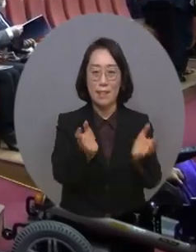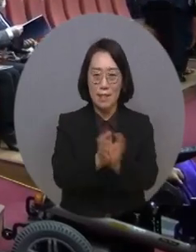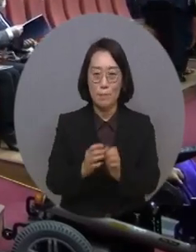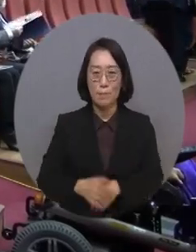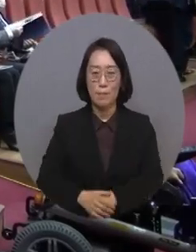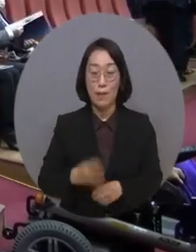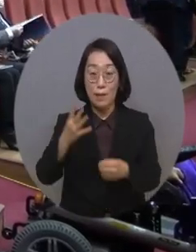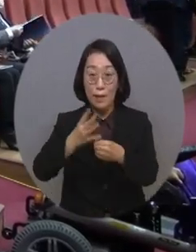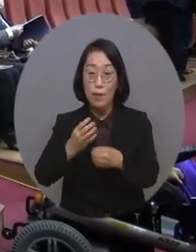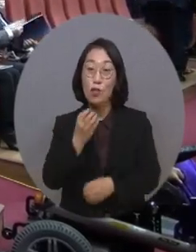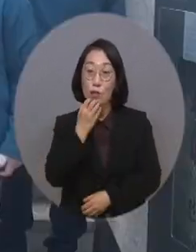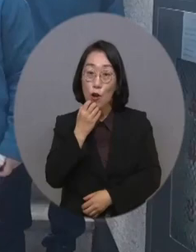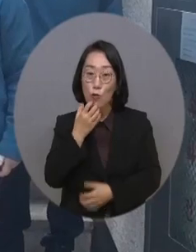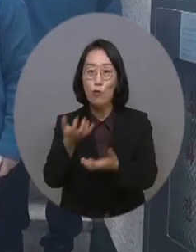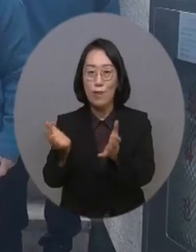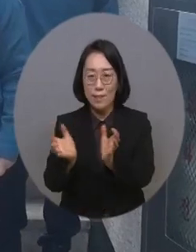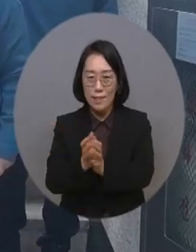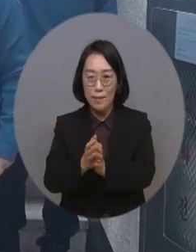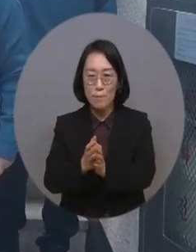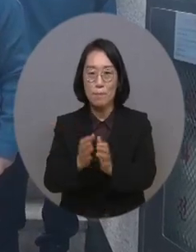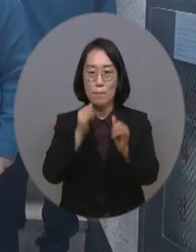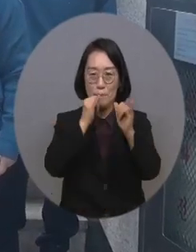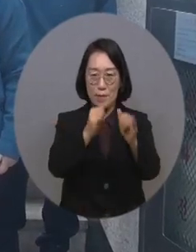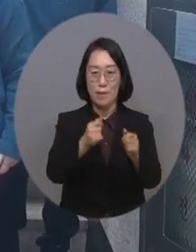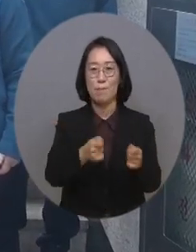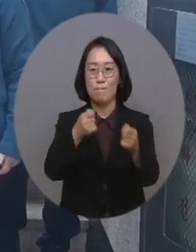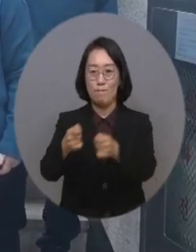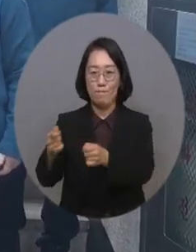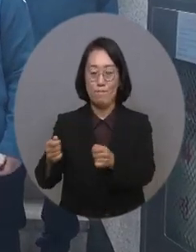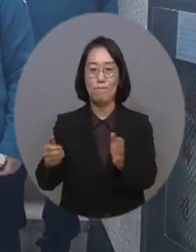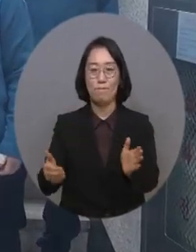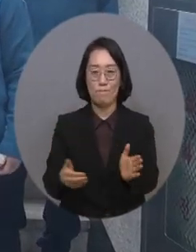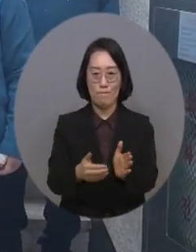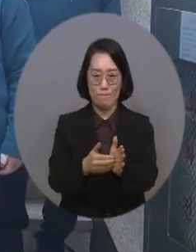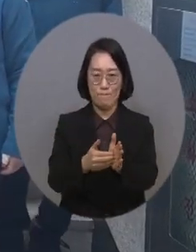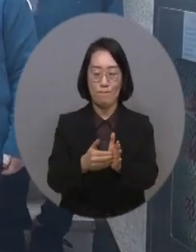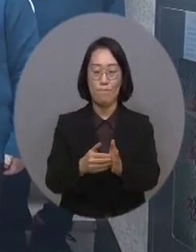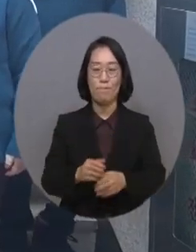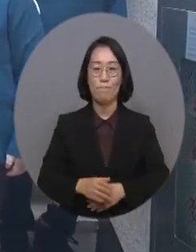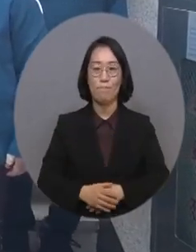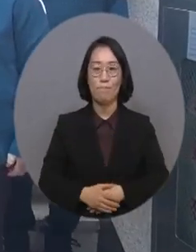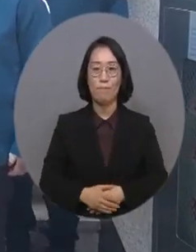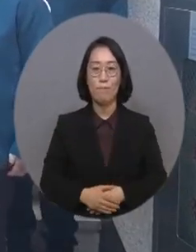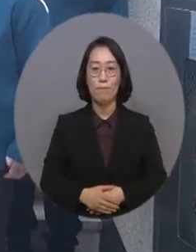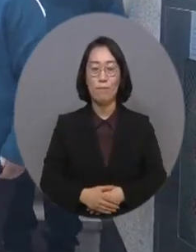동상은 서울 어울누리 합창단이 수상의 영광을 안았습니다 복지tv 뉴스 현예나입니다